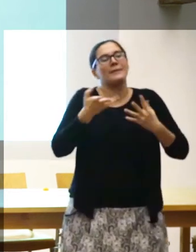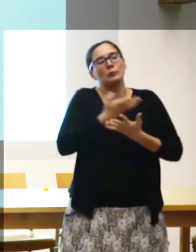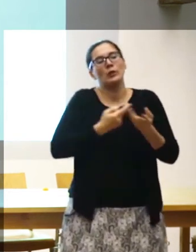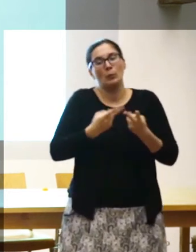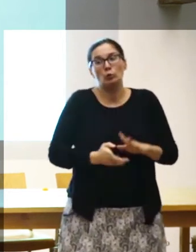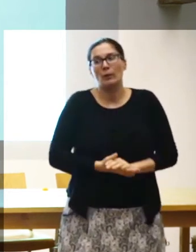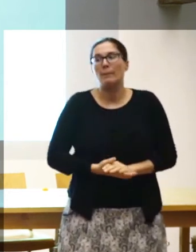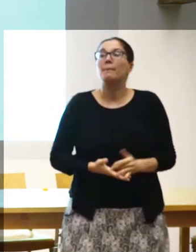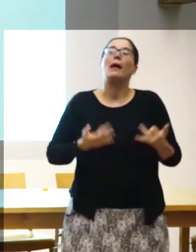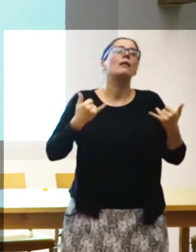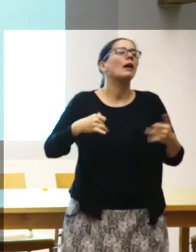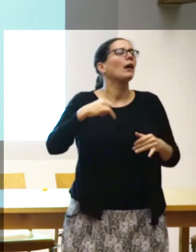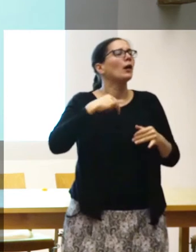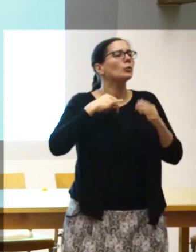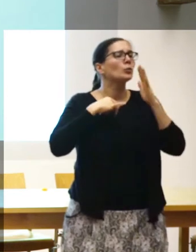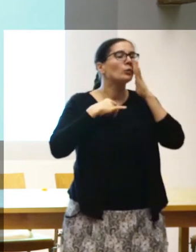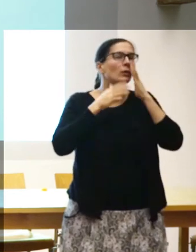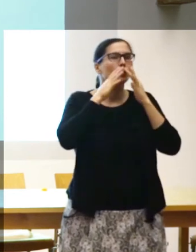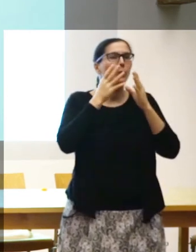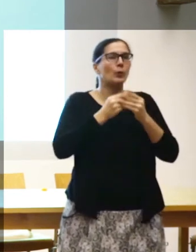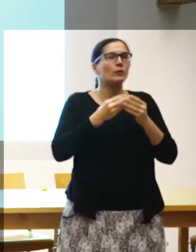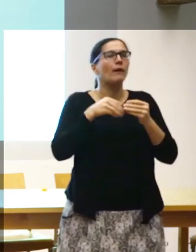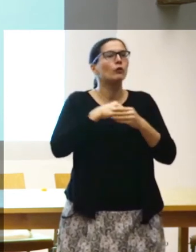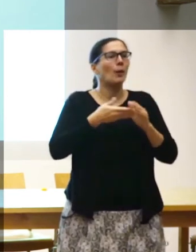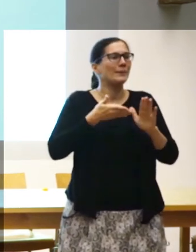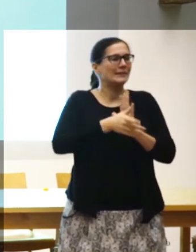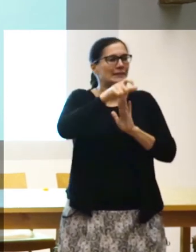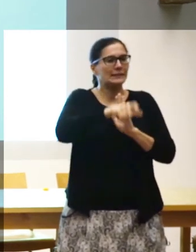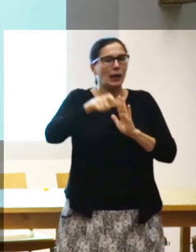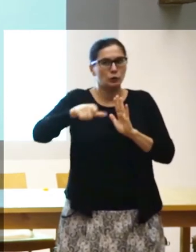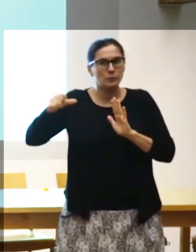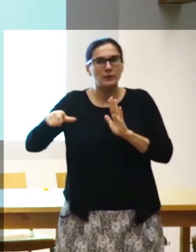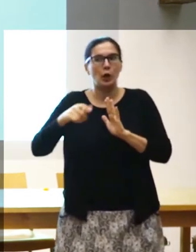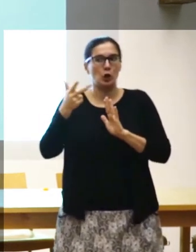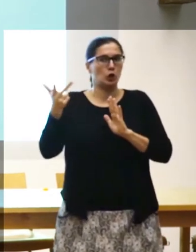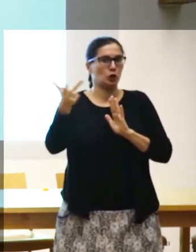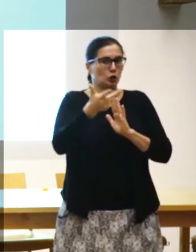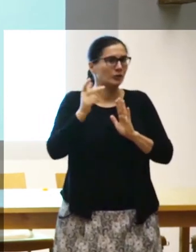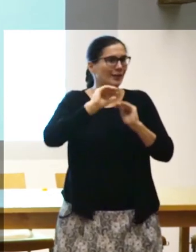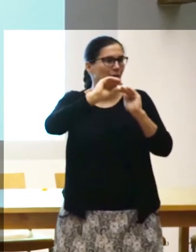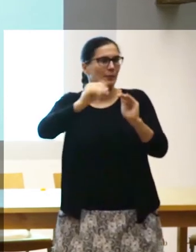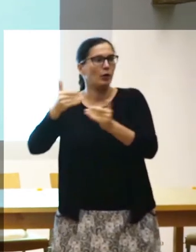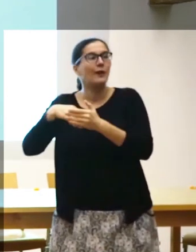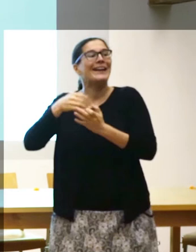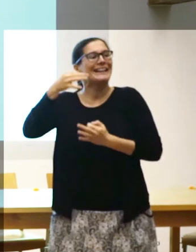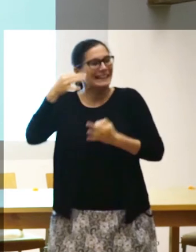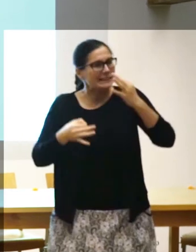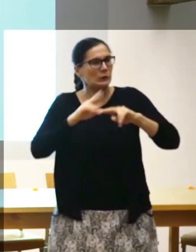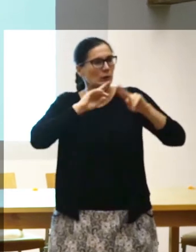teďka blíž na tři příklady zástupců, kteří přijali institucí, kteří přijali vůbec pozvání a přišli